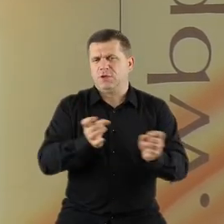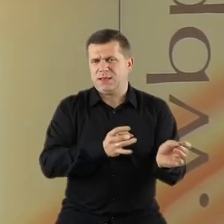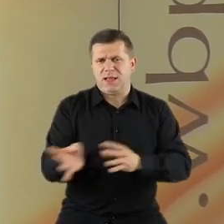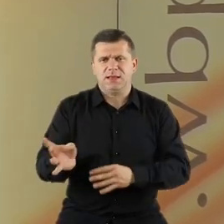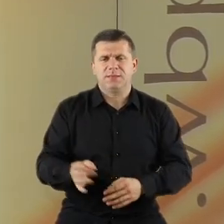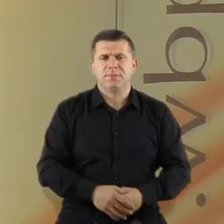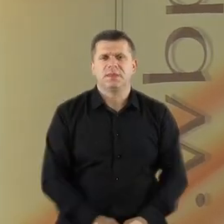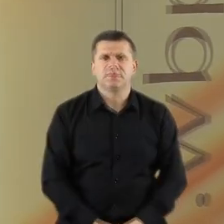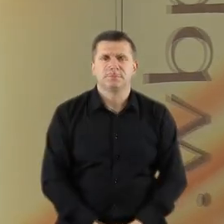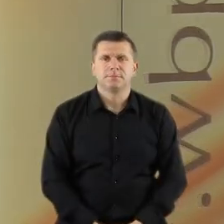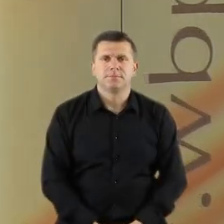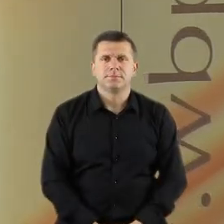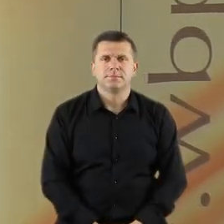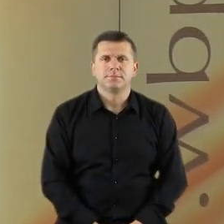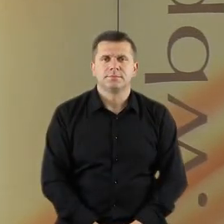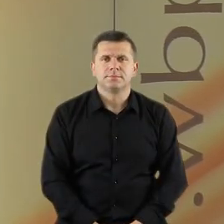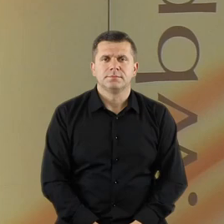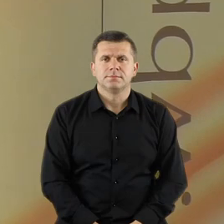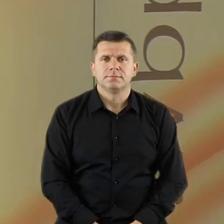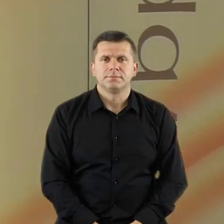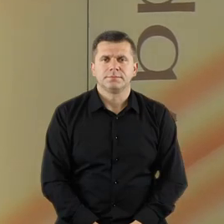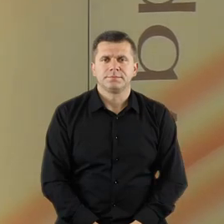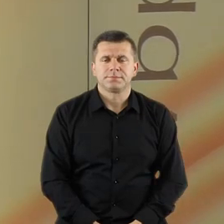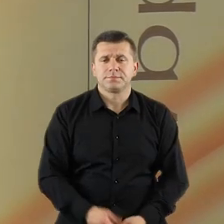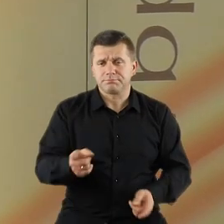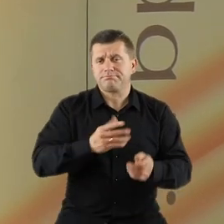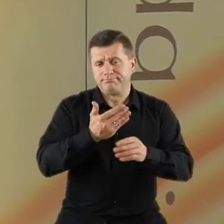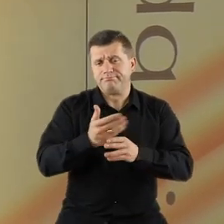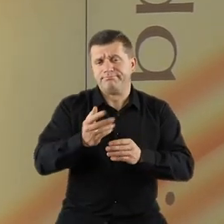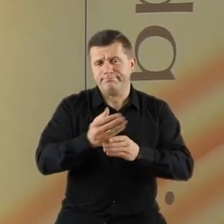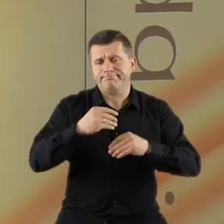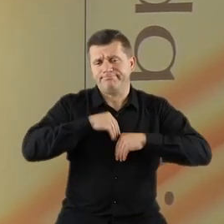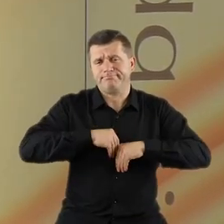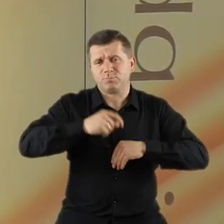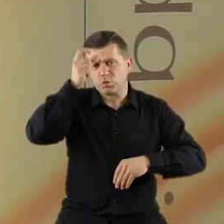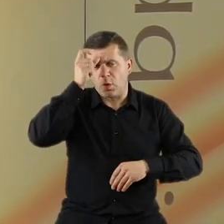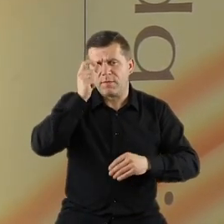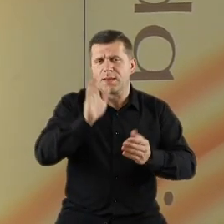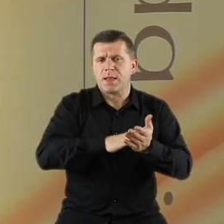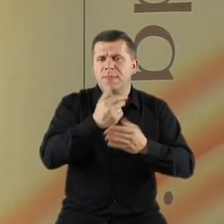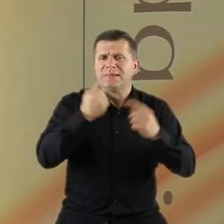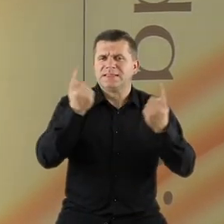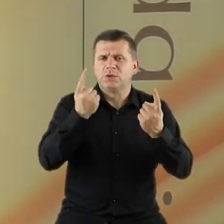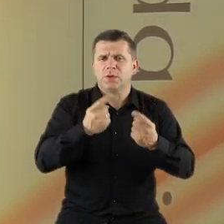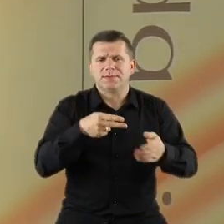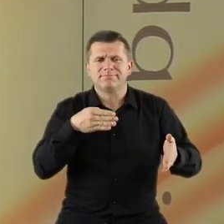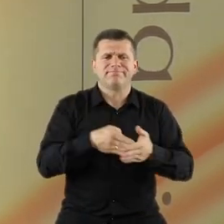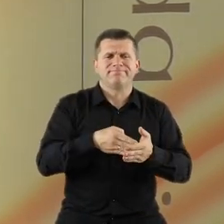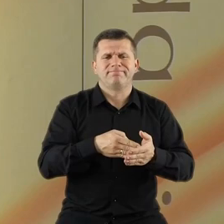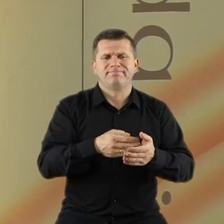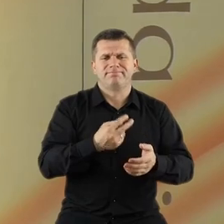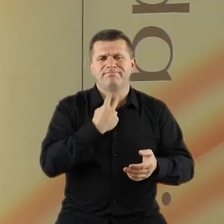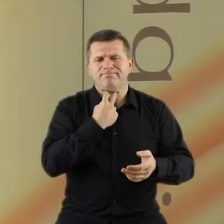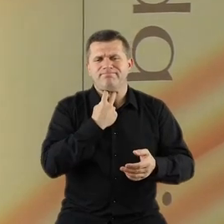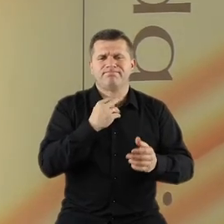charakterystyczne bo to w nas tkwi ja mówię człowiek w sytuacji granicznej człowiek w sytuacji takiej